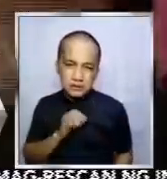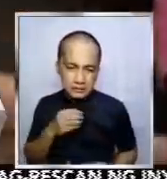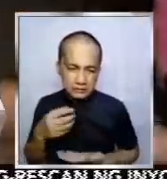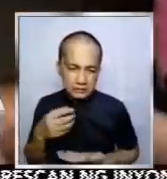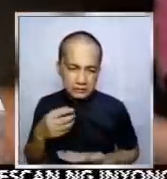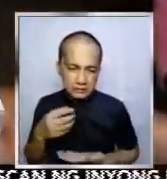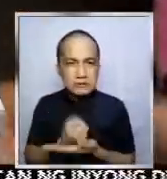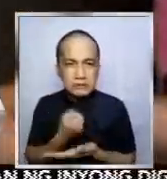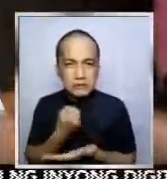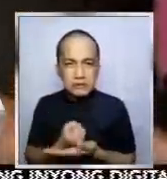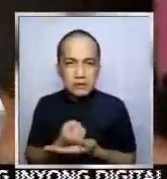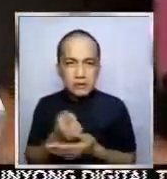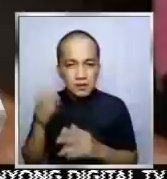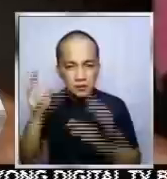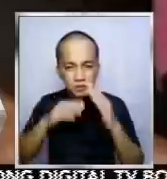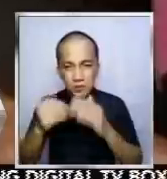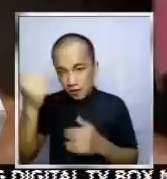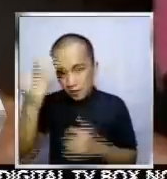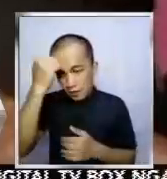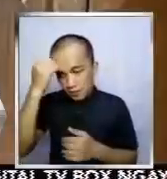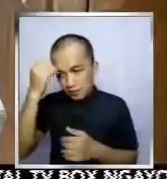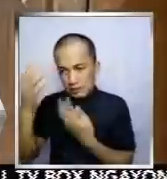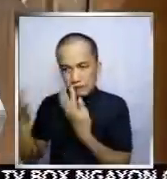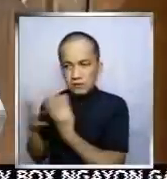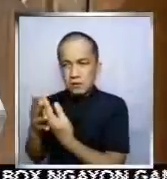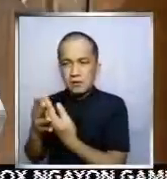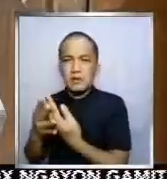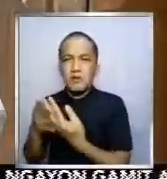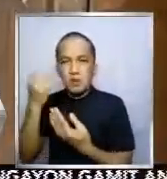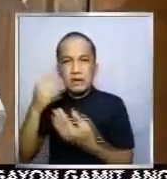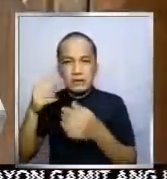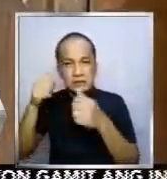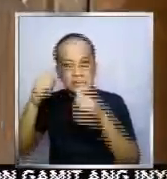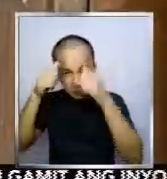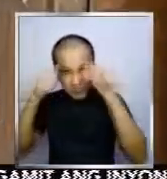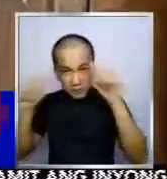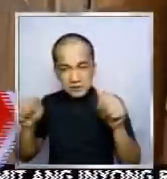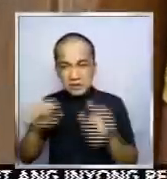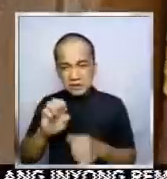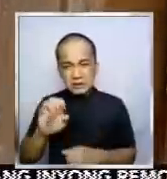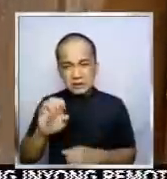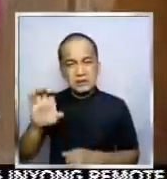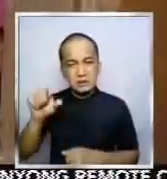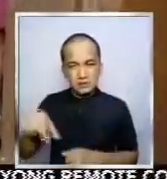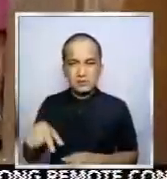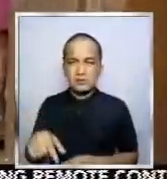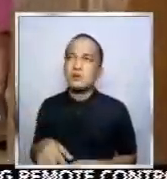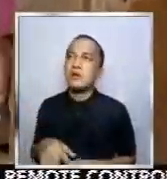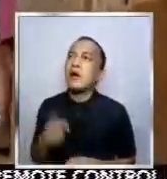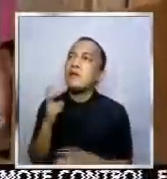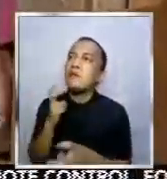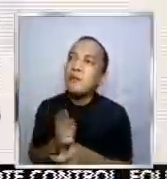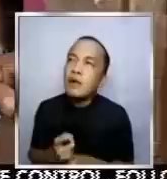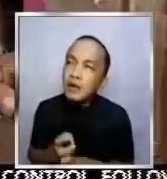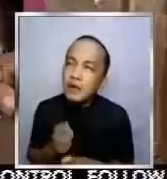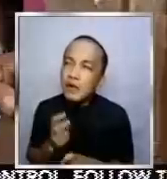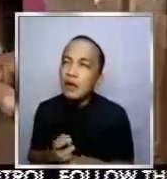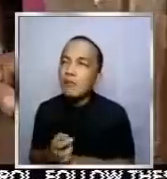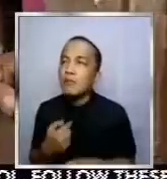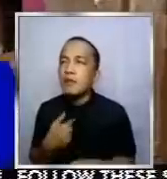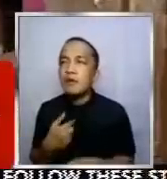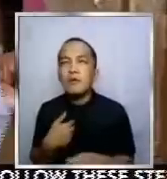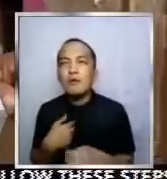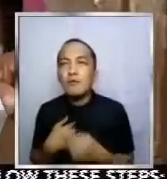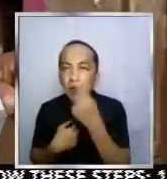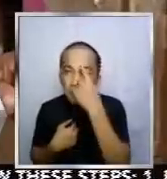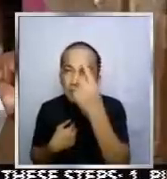apong nakakulong dahil sa paglabag sa ECQ. Mahirap nga dahil ako nag-iisa lang. Namamalimos